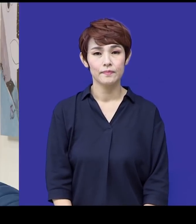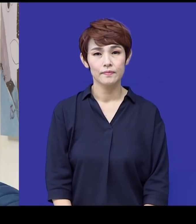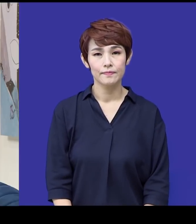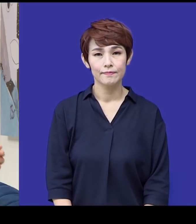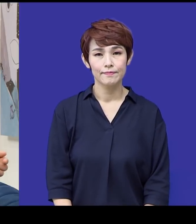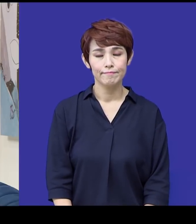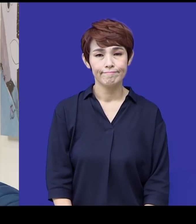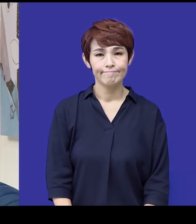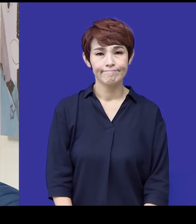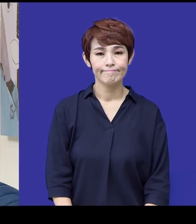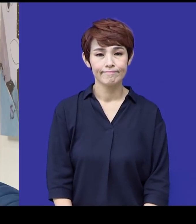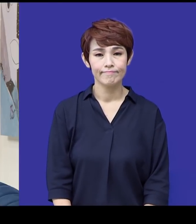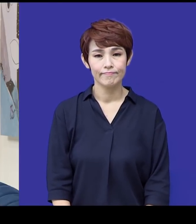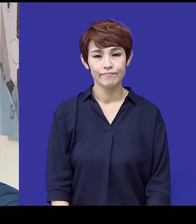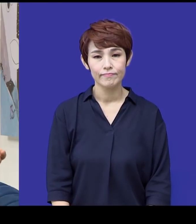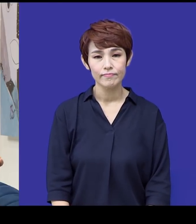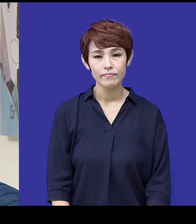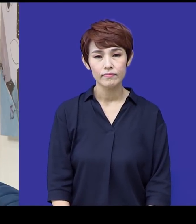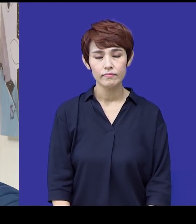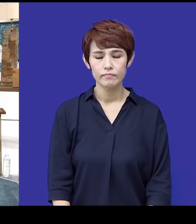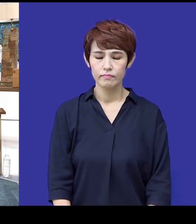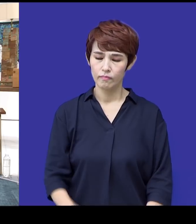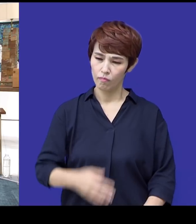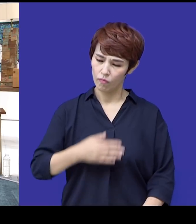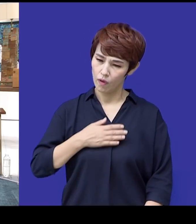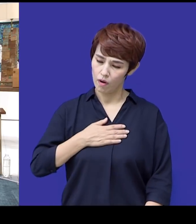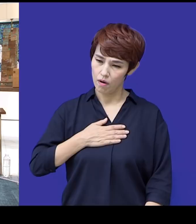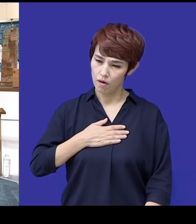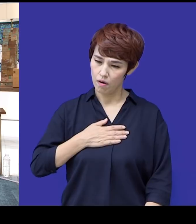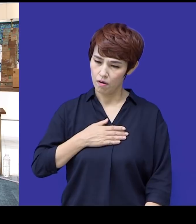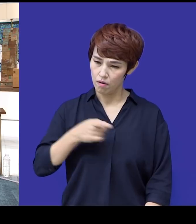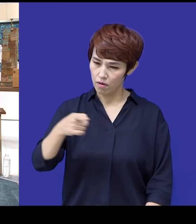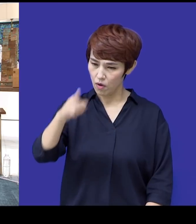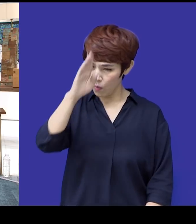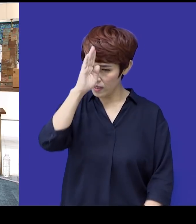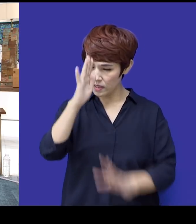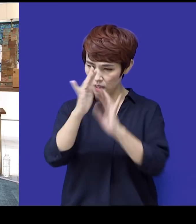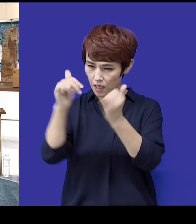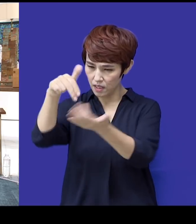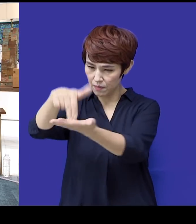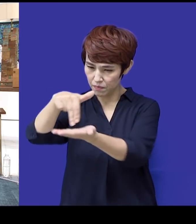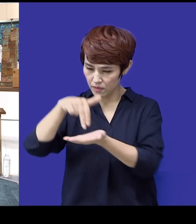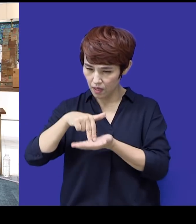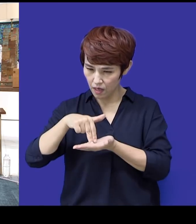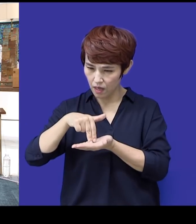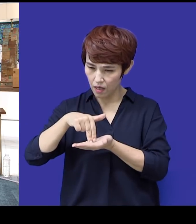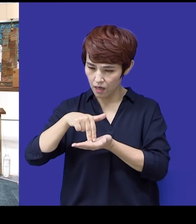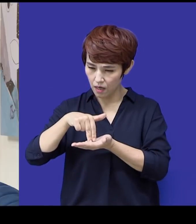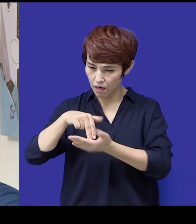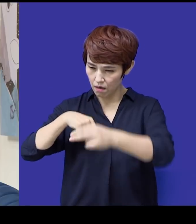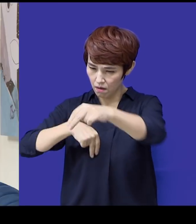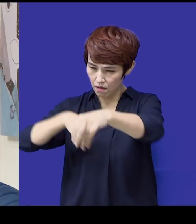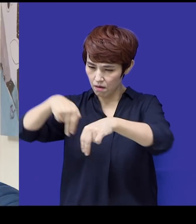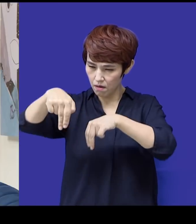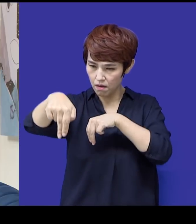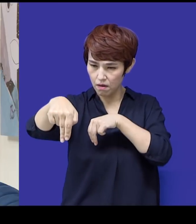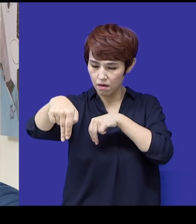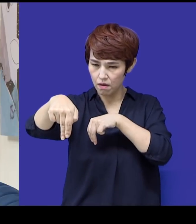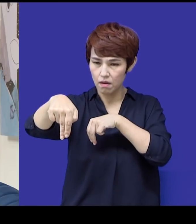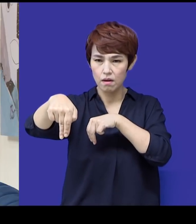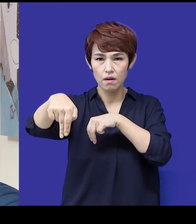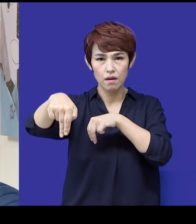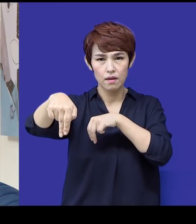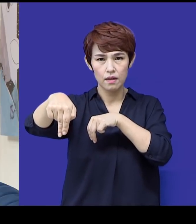환자가 나하고 바꿔서 생각해서 내가 여기 앉아 있고 이 선생이 있다고 하면은 나는